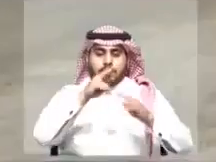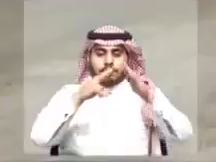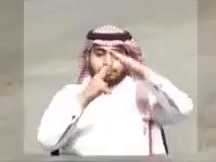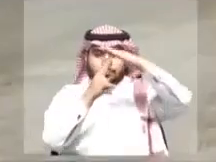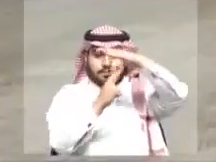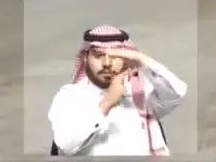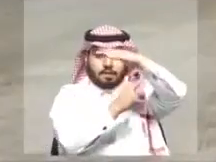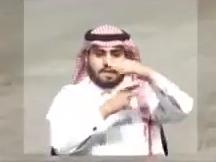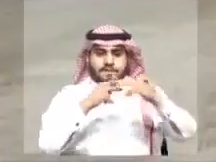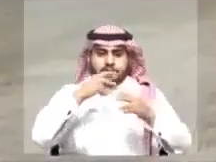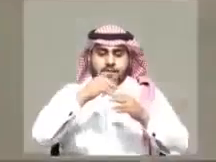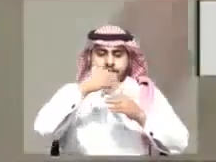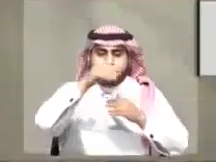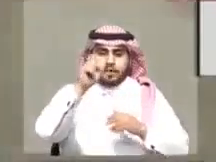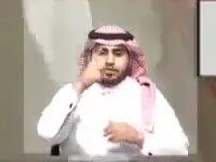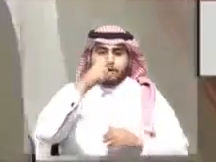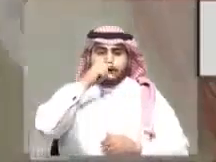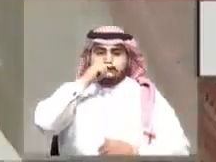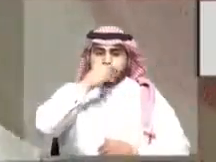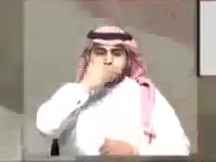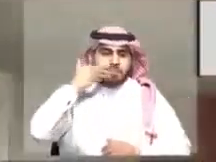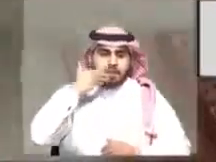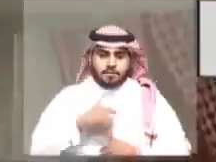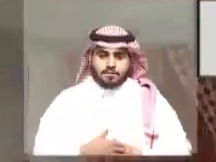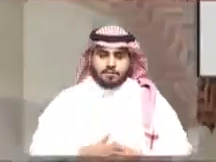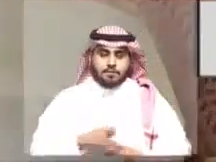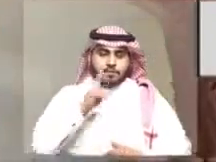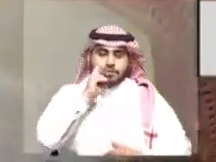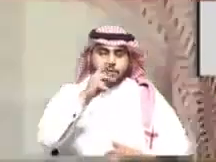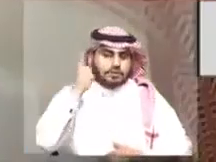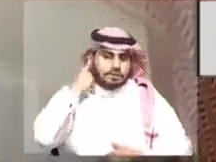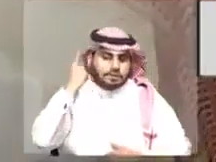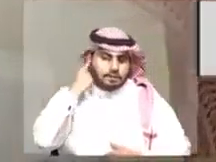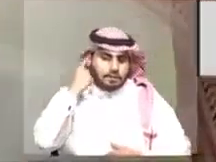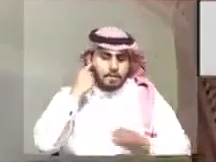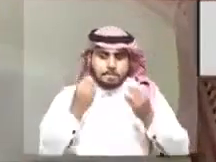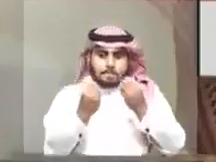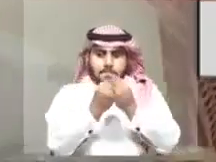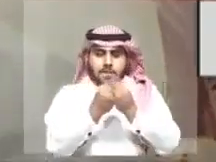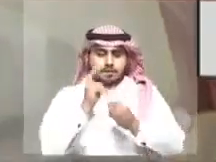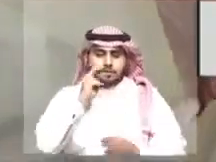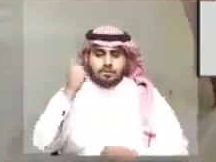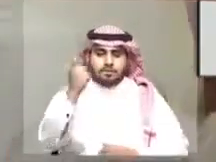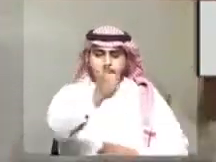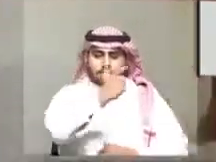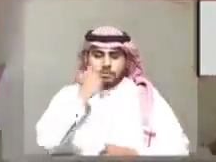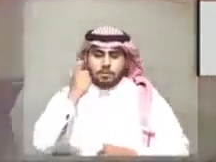الذي سيتم افتتاحه بداية شهر رمضان المبارك المقبل. واستمع الأمير خالد الفيصل ومرافقه خلال الجولة